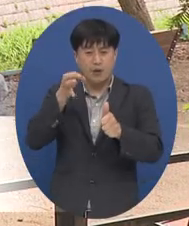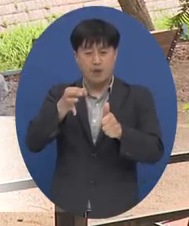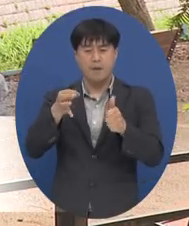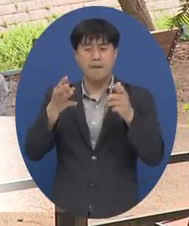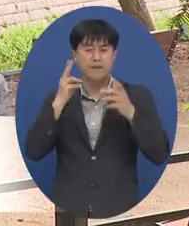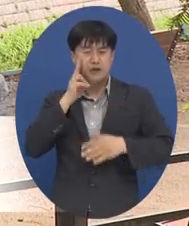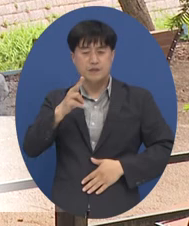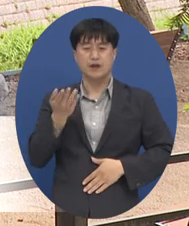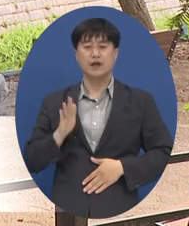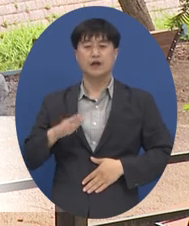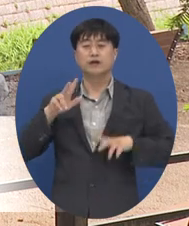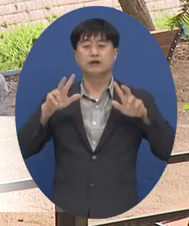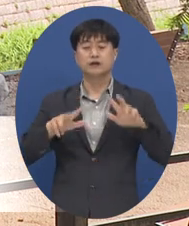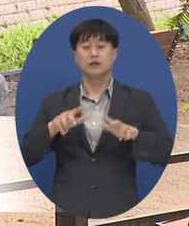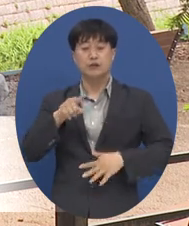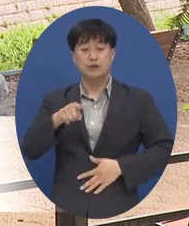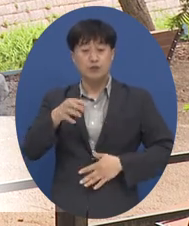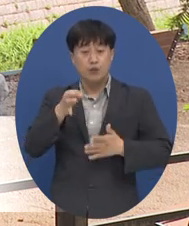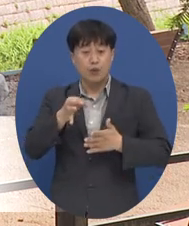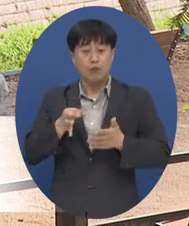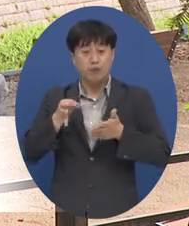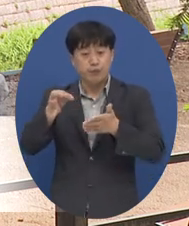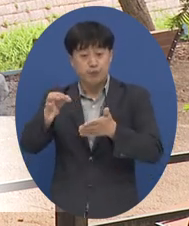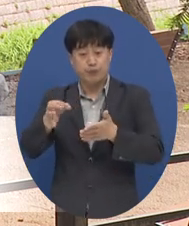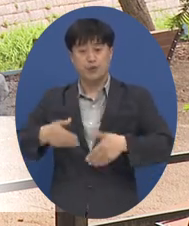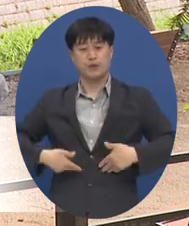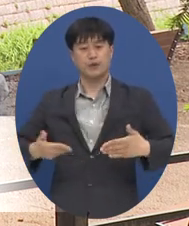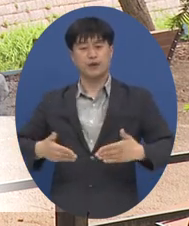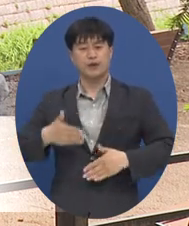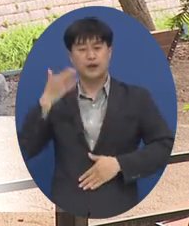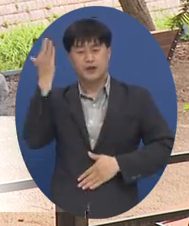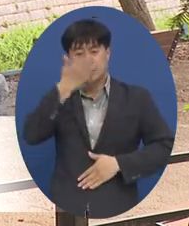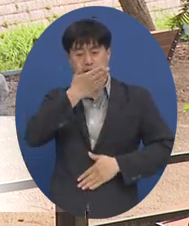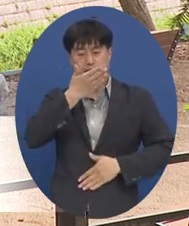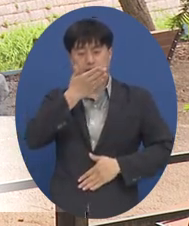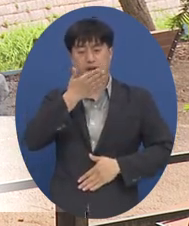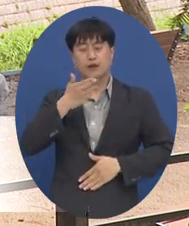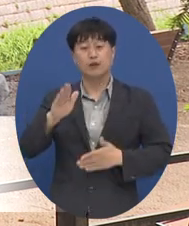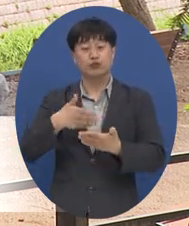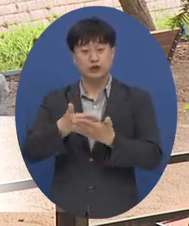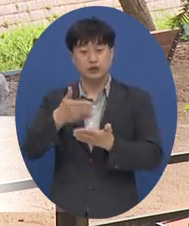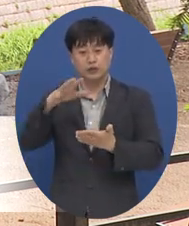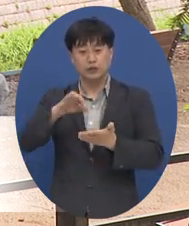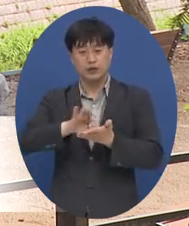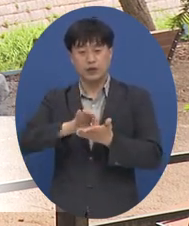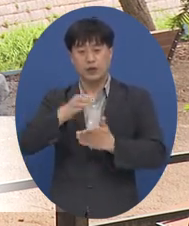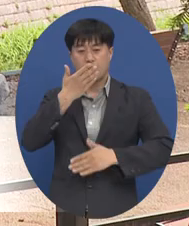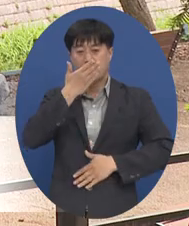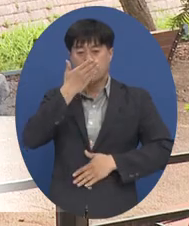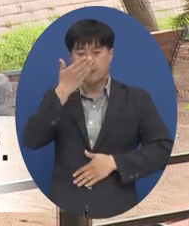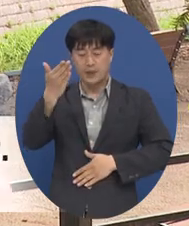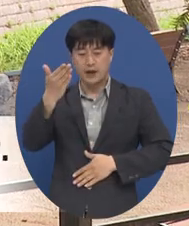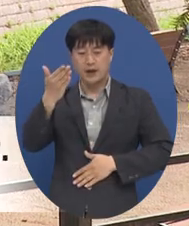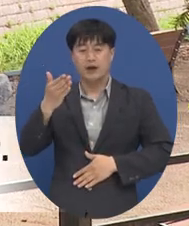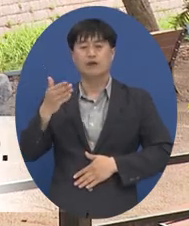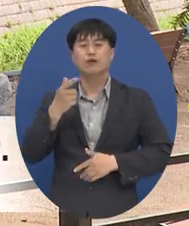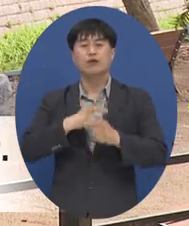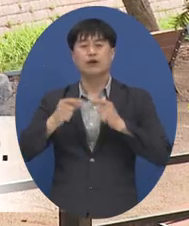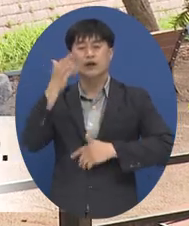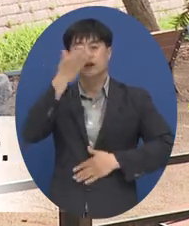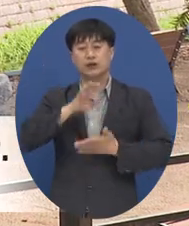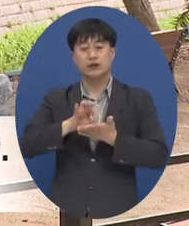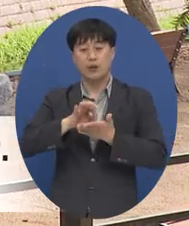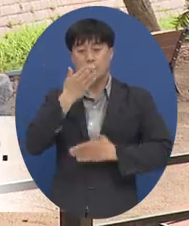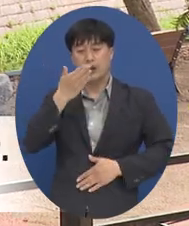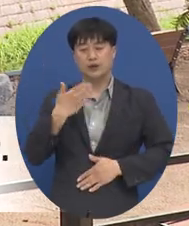게 되게 많았었는데 지금은 그런 요금 납부할 필요도 없이 지금 잘 정비된 곳에서 이용을 할수 있을 거니까 더 깨끗하게 이용할